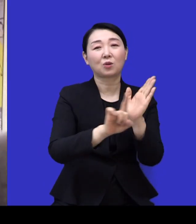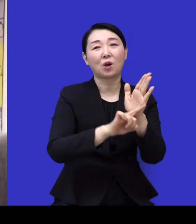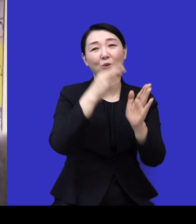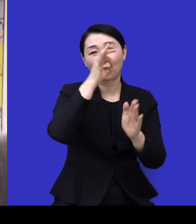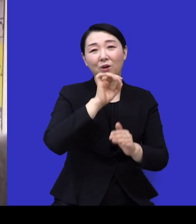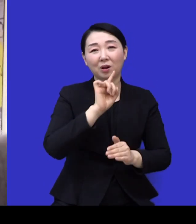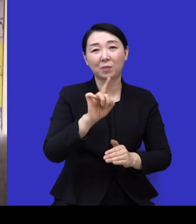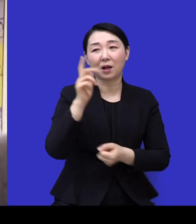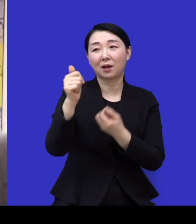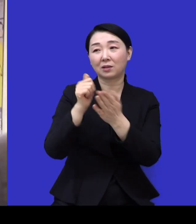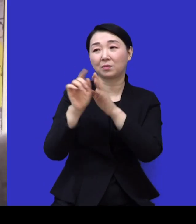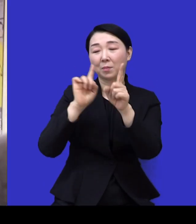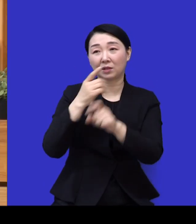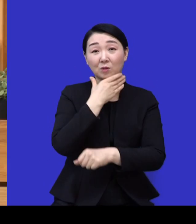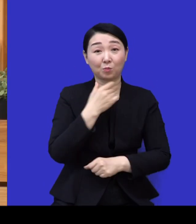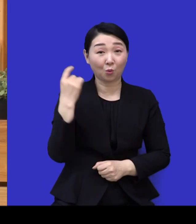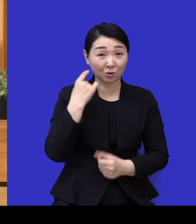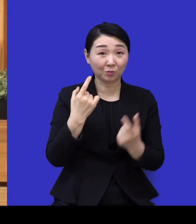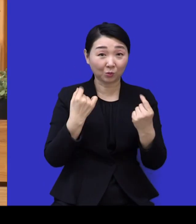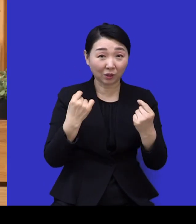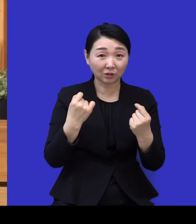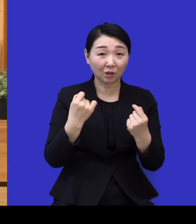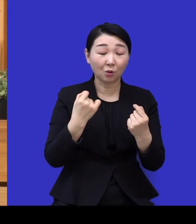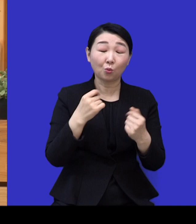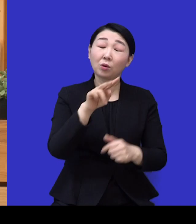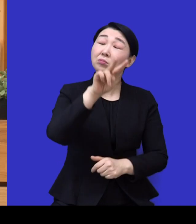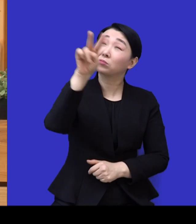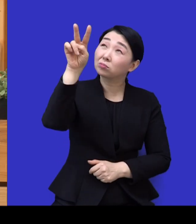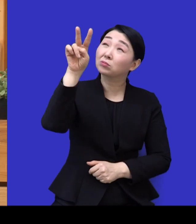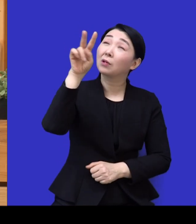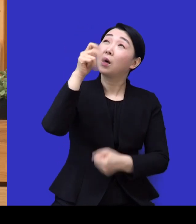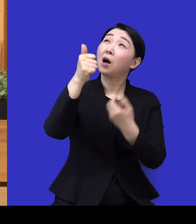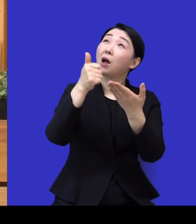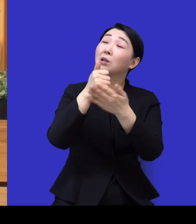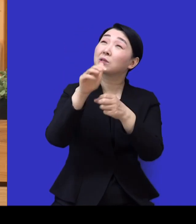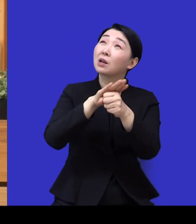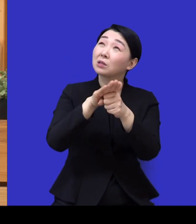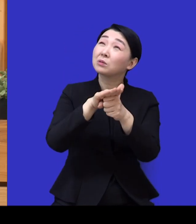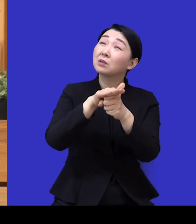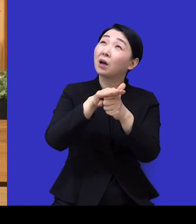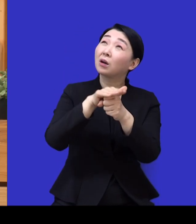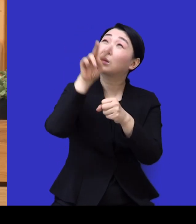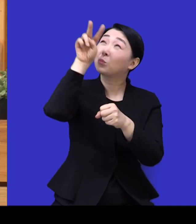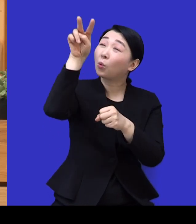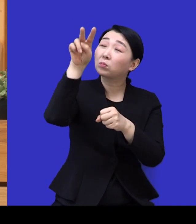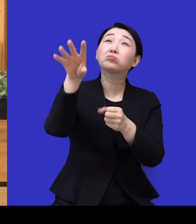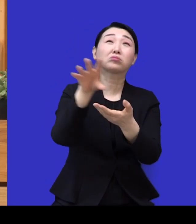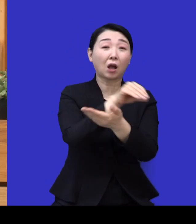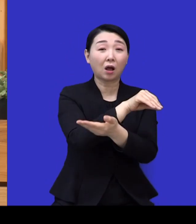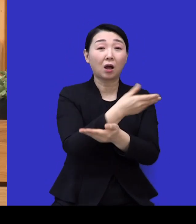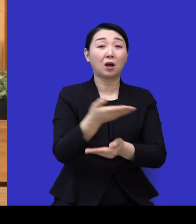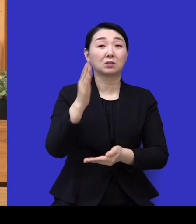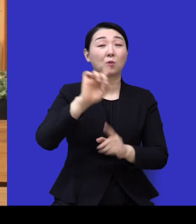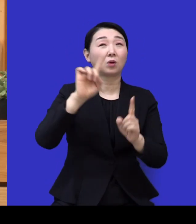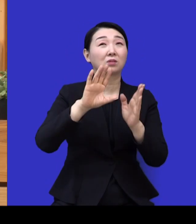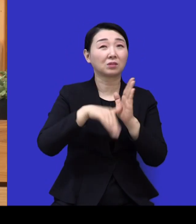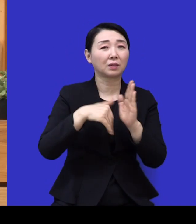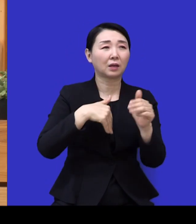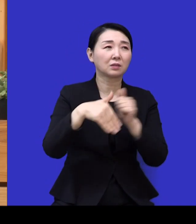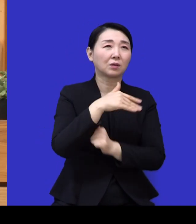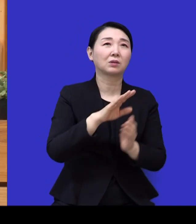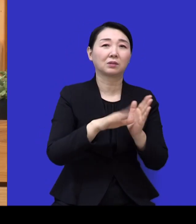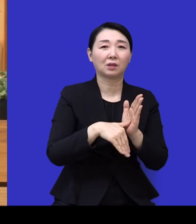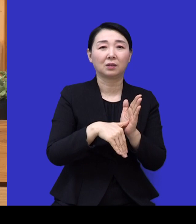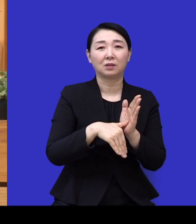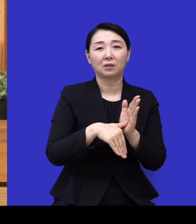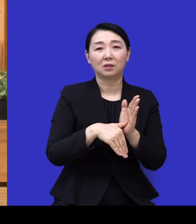어떻게 보면 네. 하나님의 말씀도 복음도 우리가 지나가면서 뭐 가리슬럽 또 이러고 지나갔겠지만 어느 순간 내가 어떤 상황이 됐을